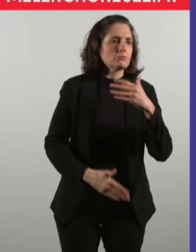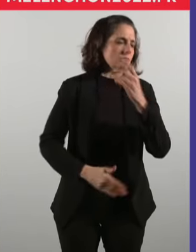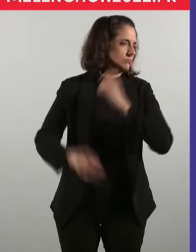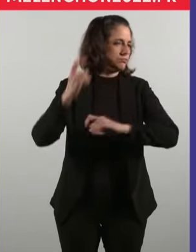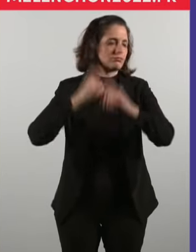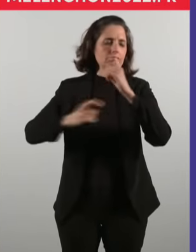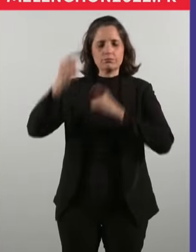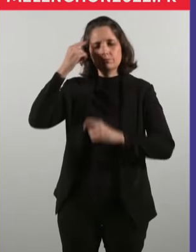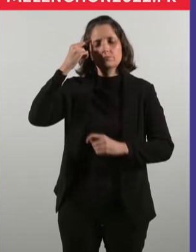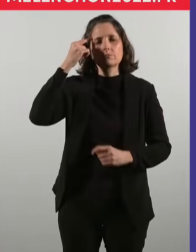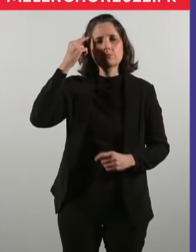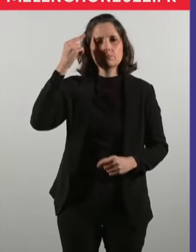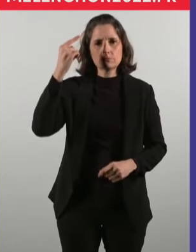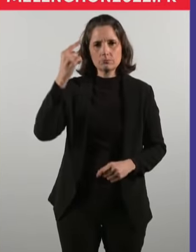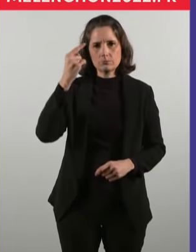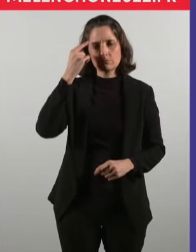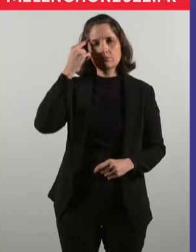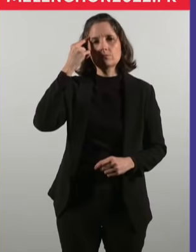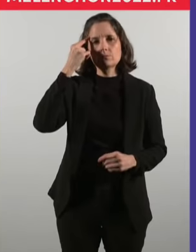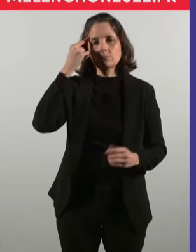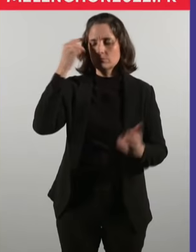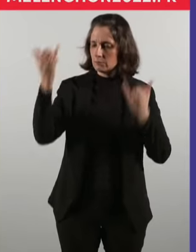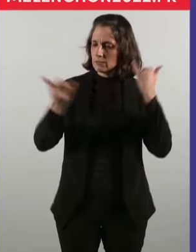J'imagine toujours pouvoir en finir avec ça.